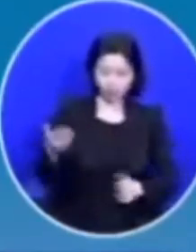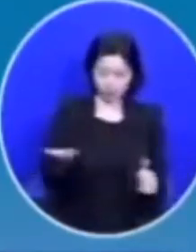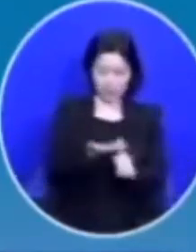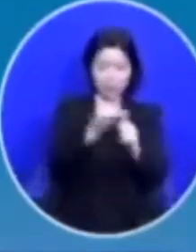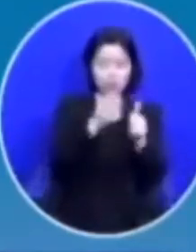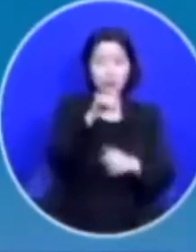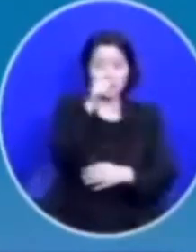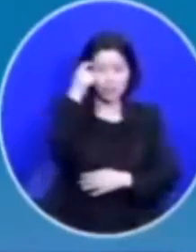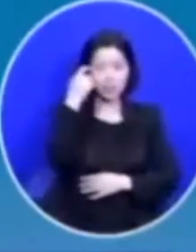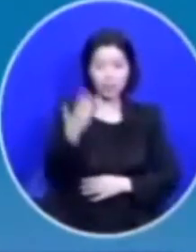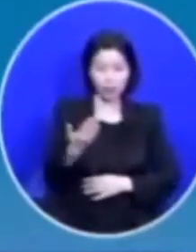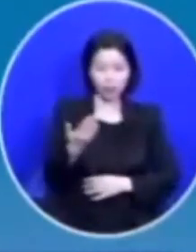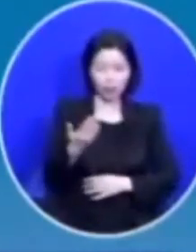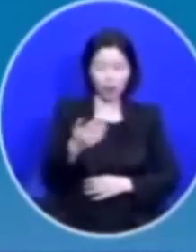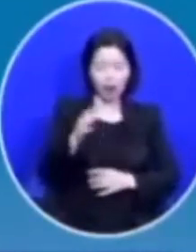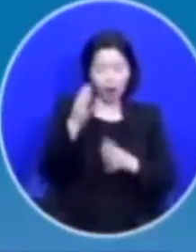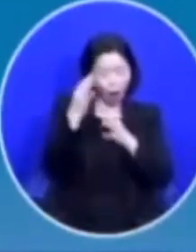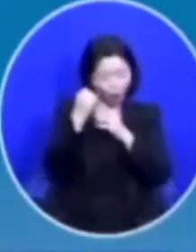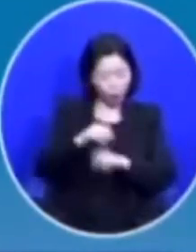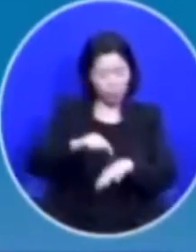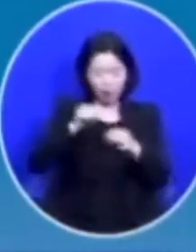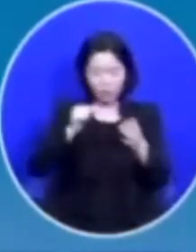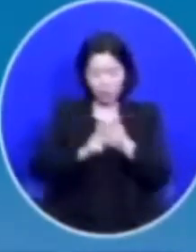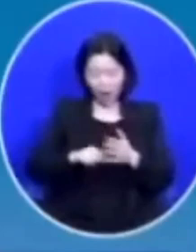얼마나 속 있어 그 시 겠어요